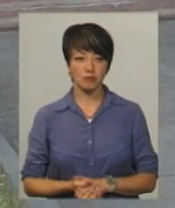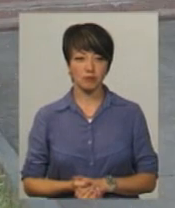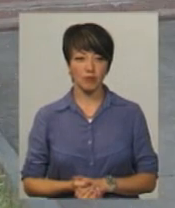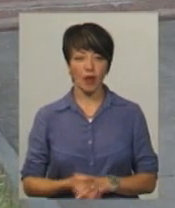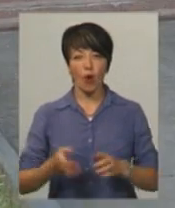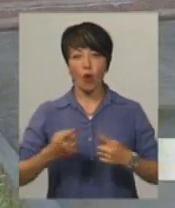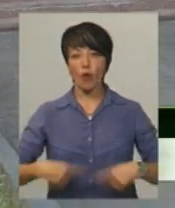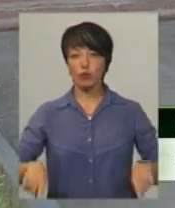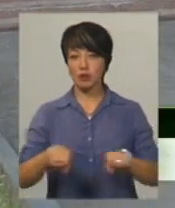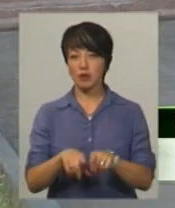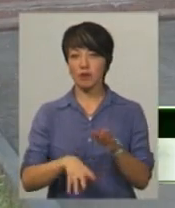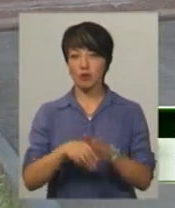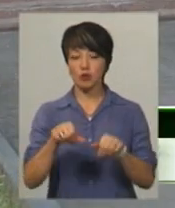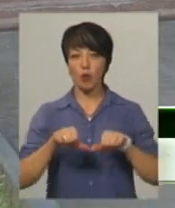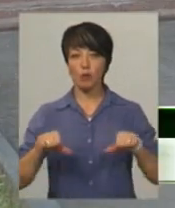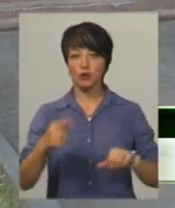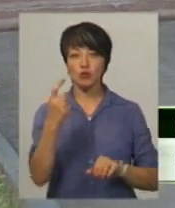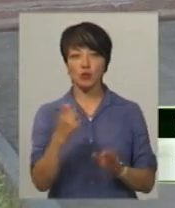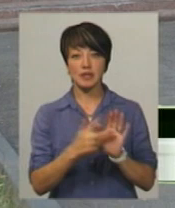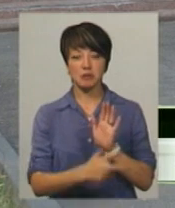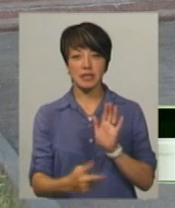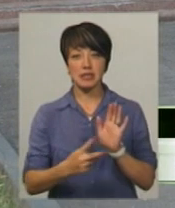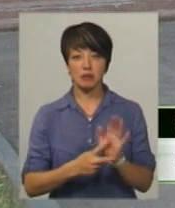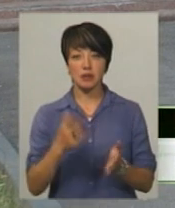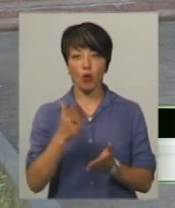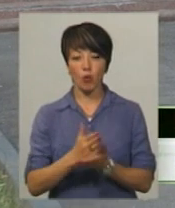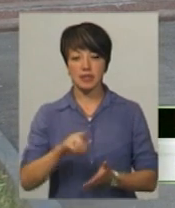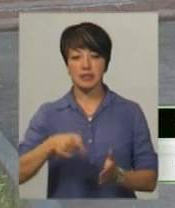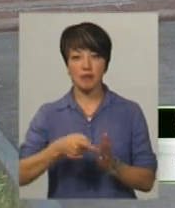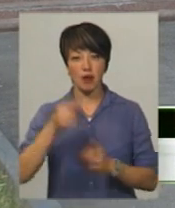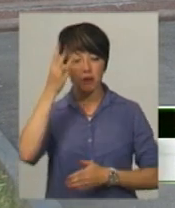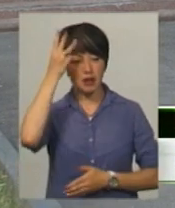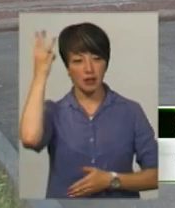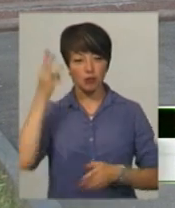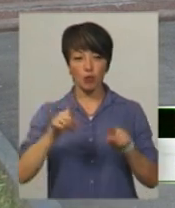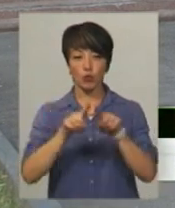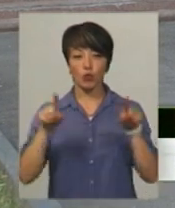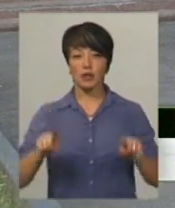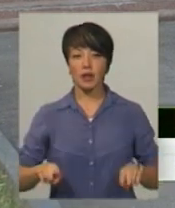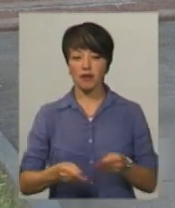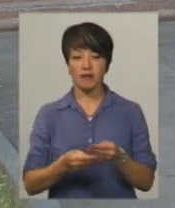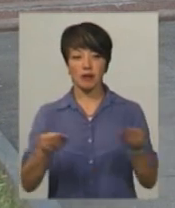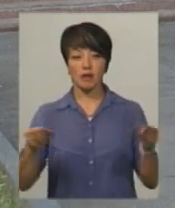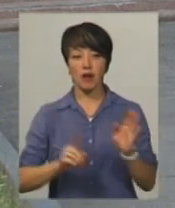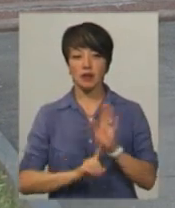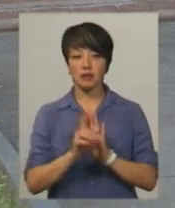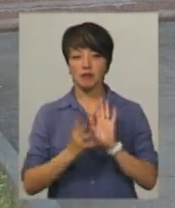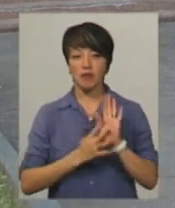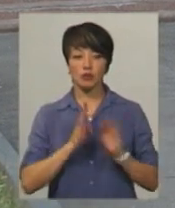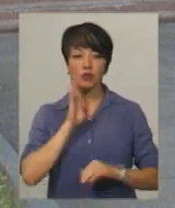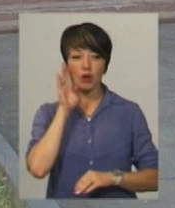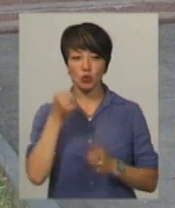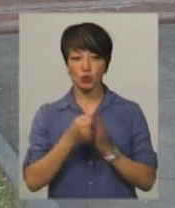В окружній виборчій комісії номер 187, яка знаходиться у Хмельницькому, бюлетені видавали з 9 ранку і видаватимуть